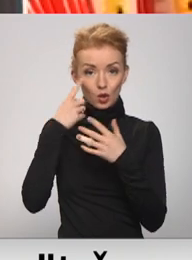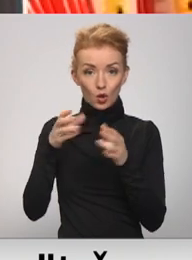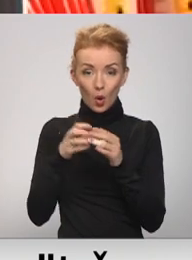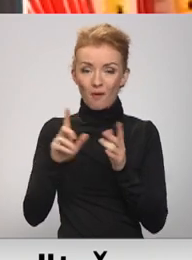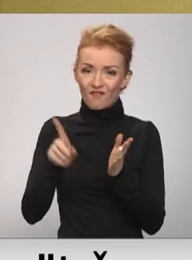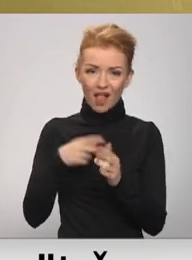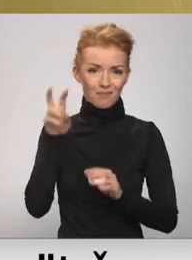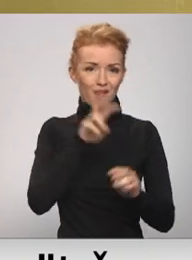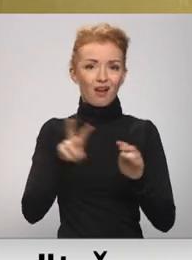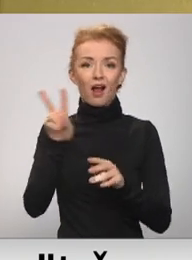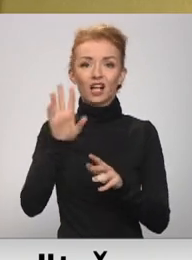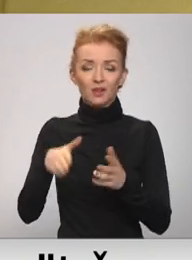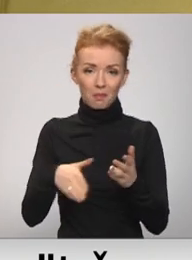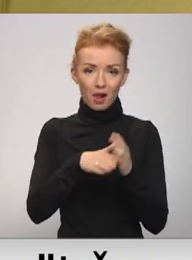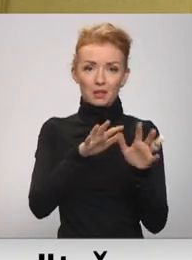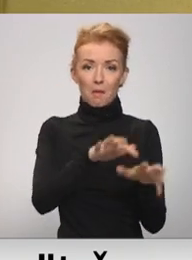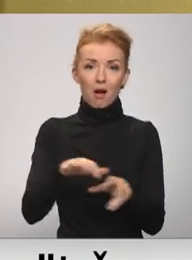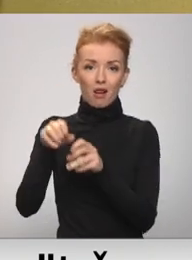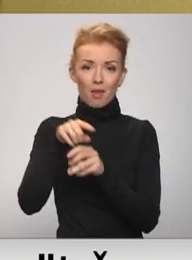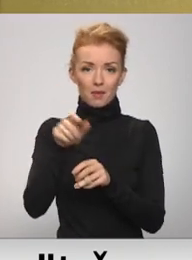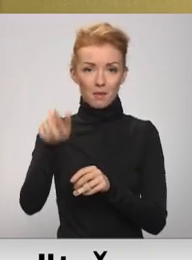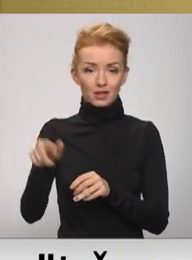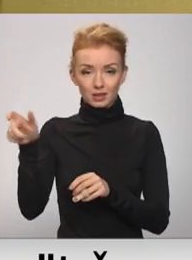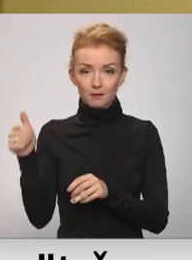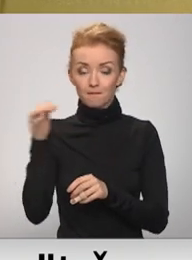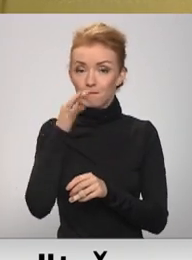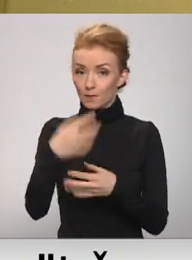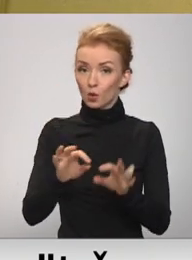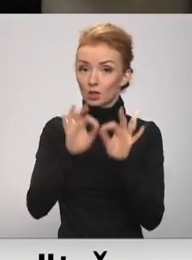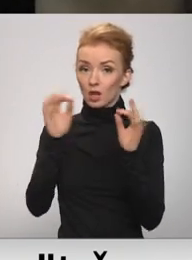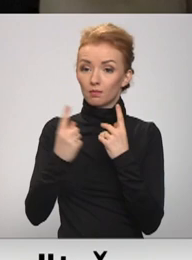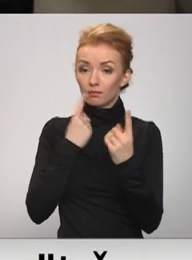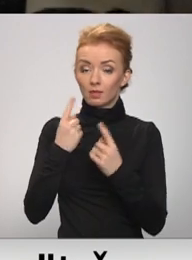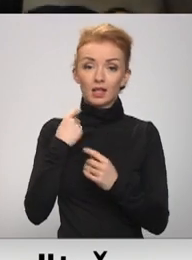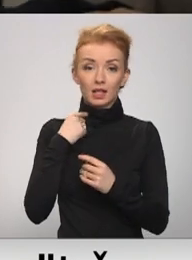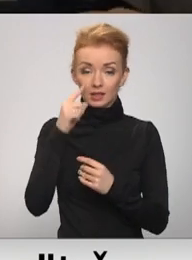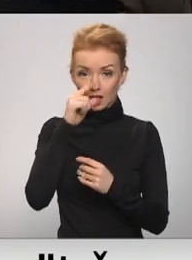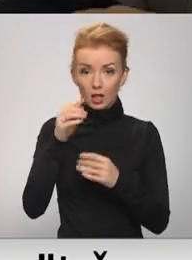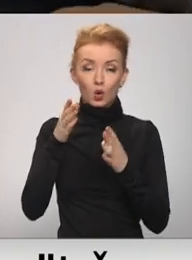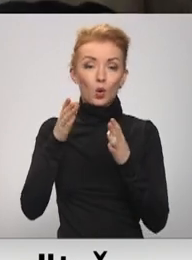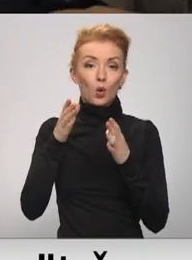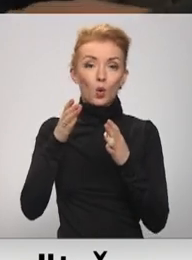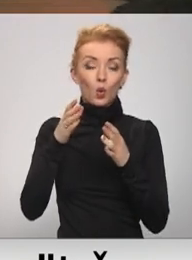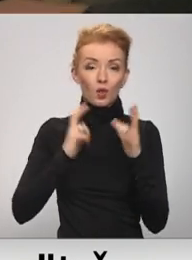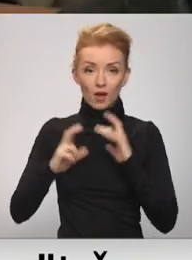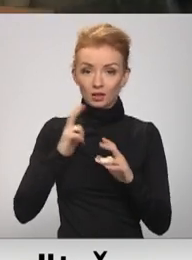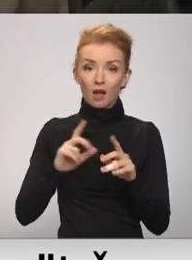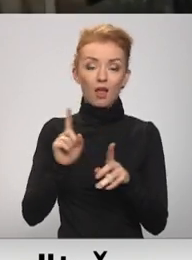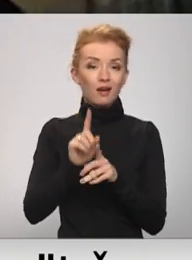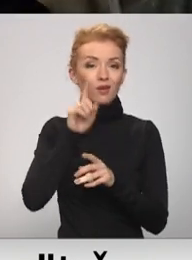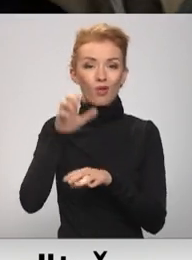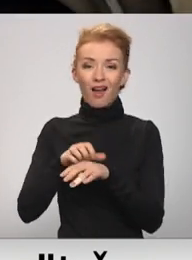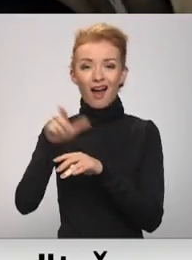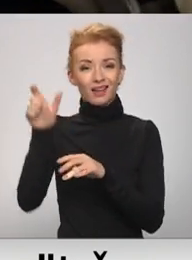kas vēl varētu pārņemt pacientu aprūpi. Esam uzsākušo sarunu ar Rīgas Tradiņu universitāti prezidentu piesaistu. Jaunie ārsti neizrāda vēlmi